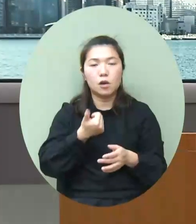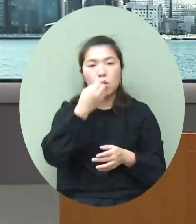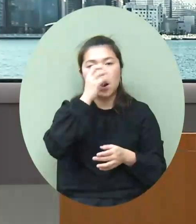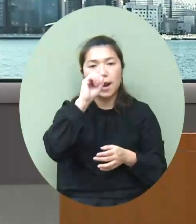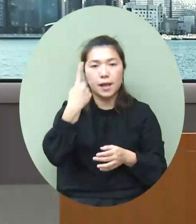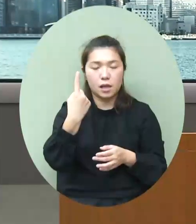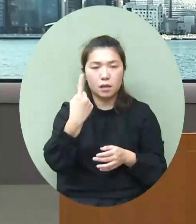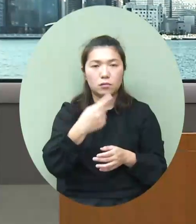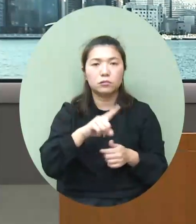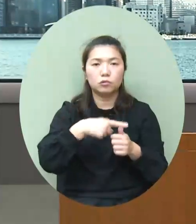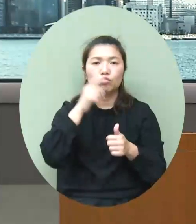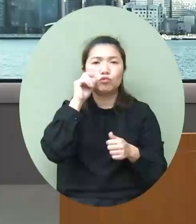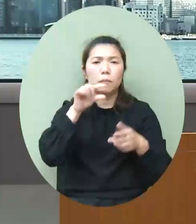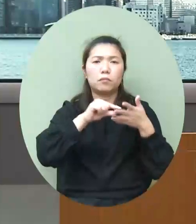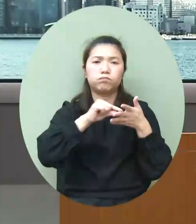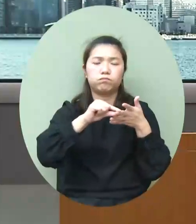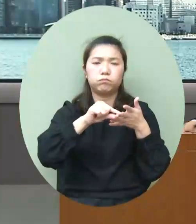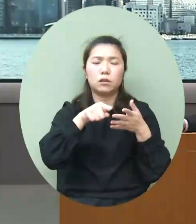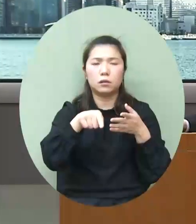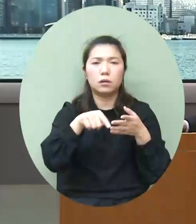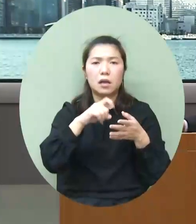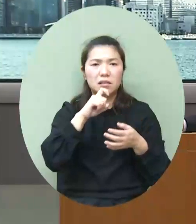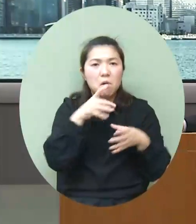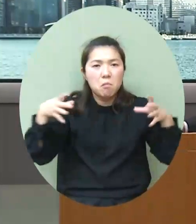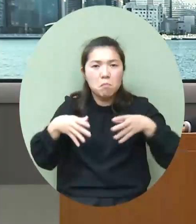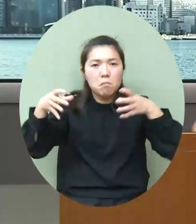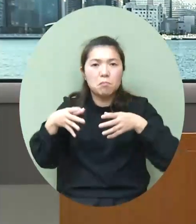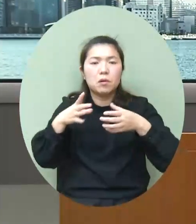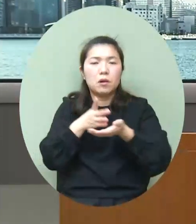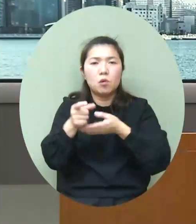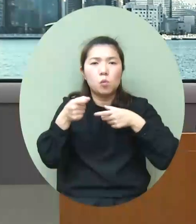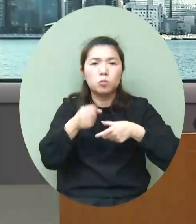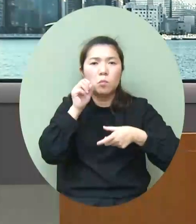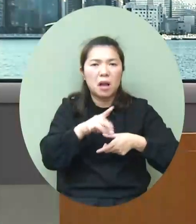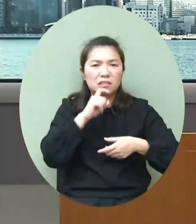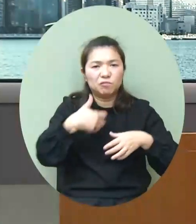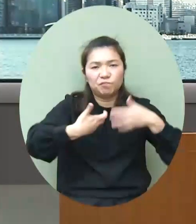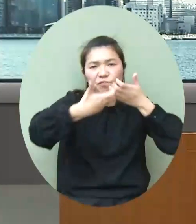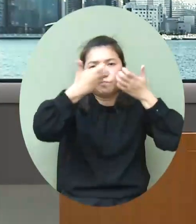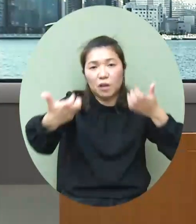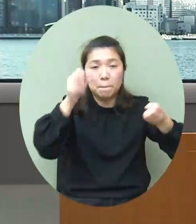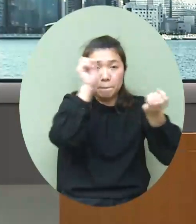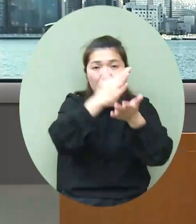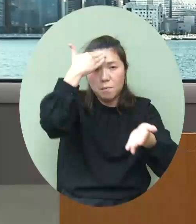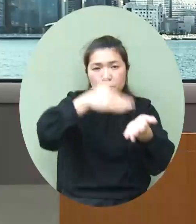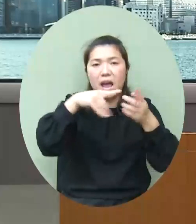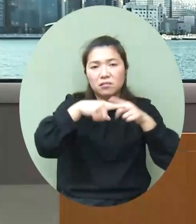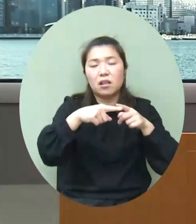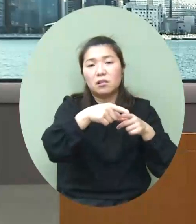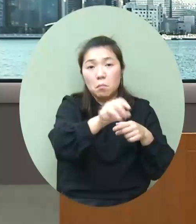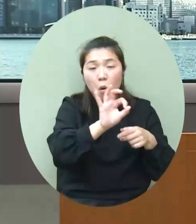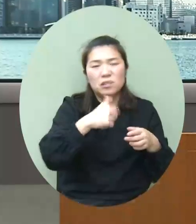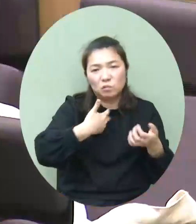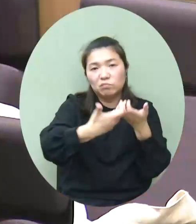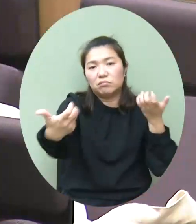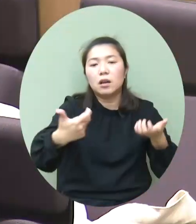你好01，首先我想问有关院舍，有业界觉得应该分开没有感染的